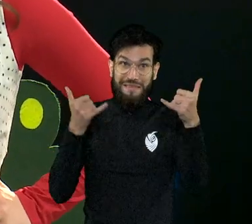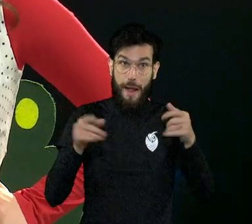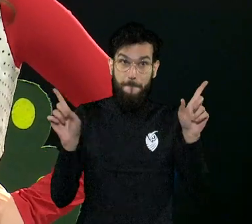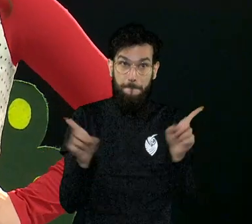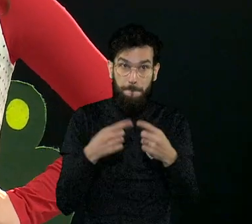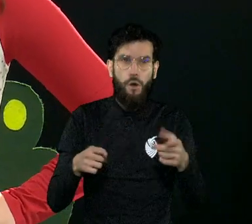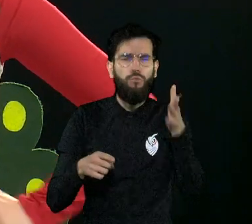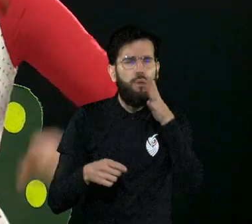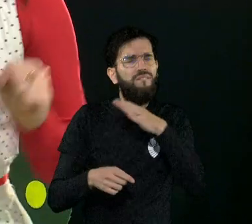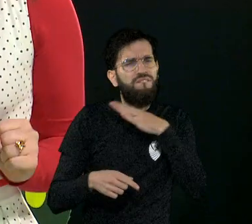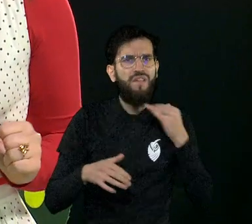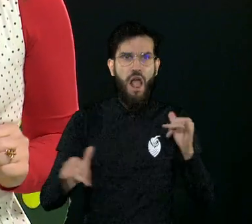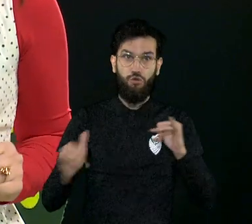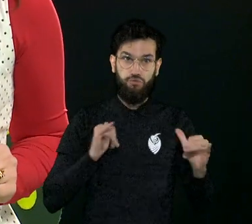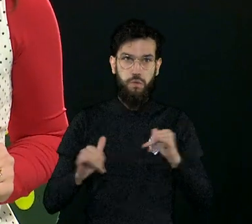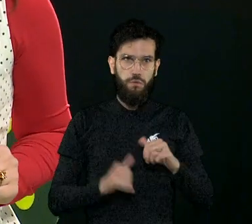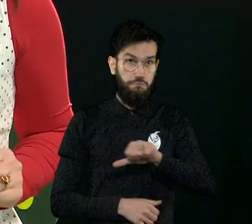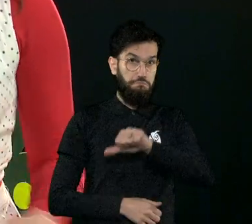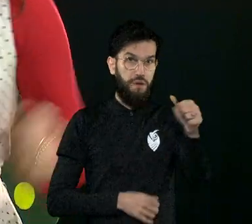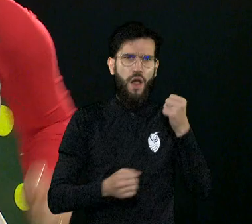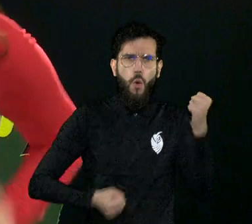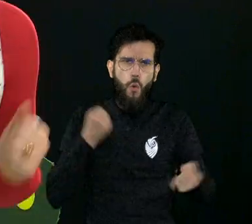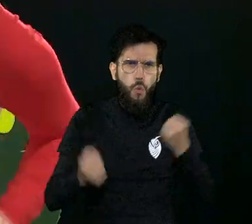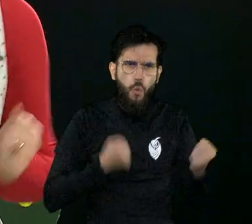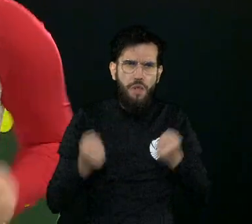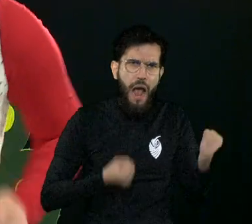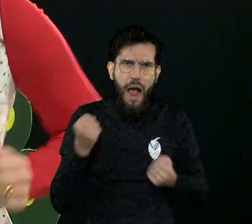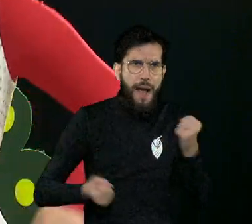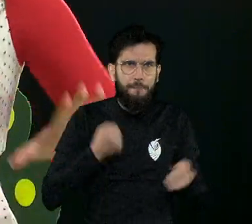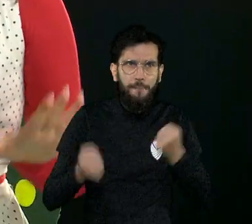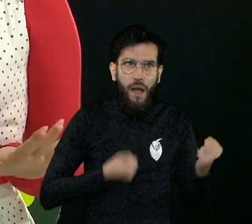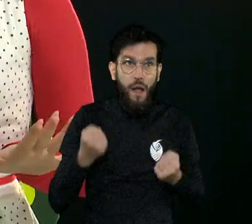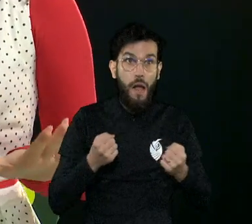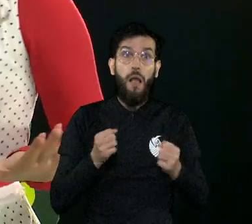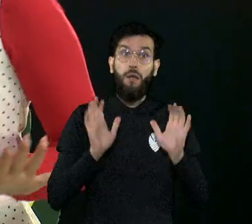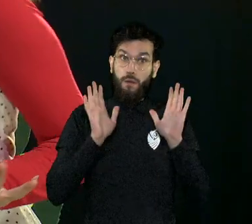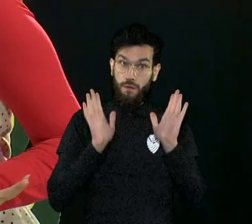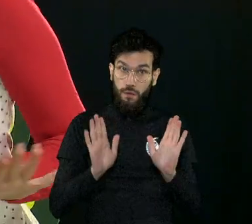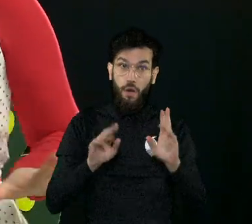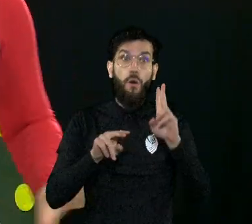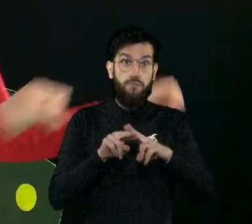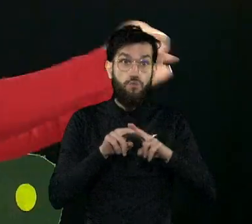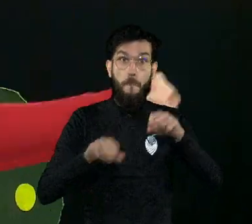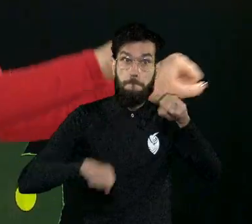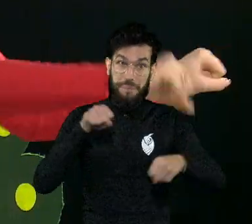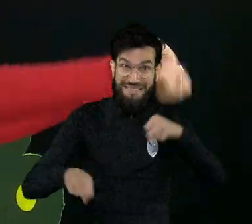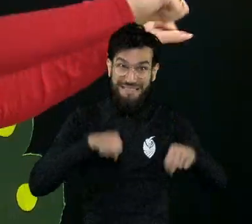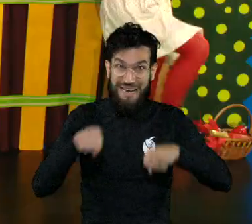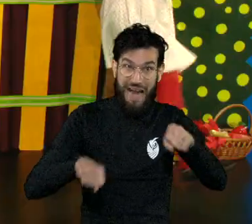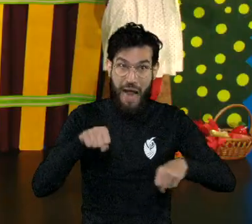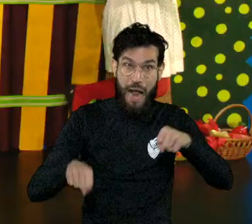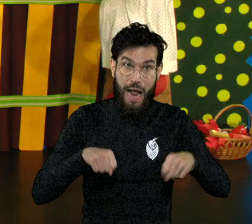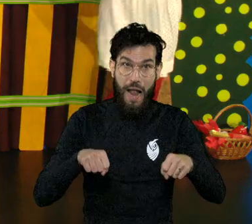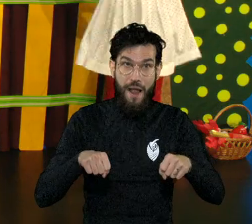budeme poriadne športovať. Najprv budeme utekať, bežíme. Potom budeme bicyklovať.